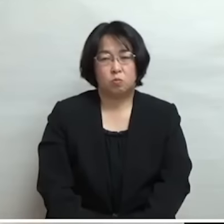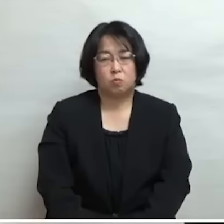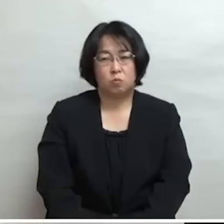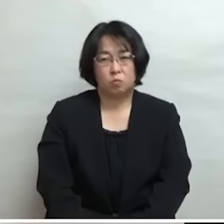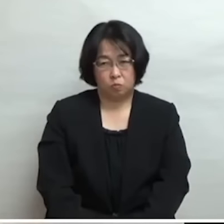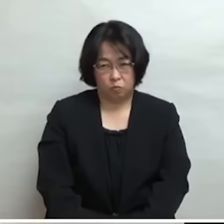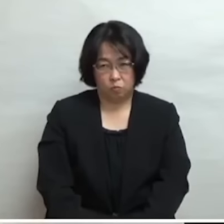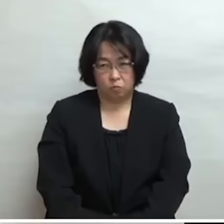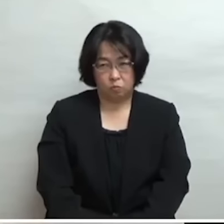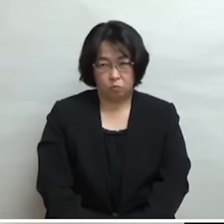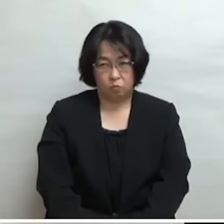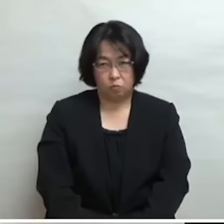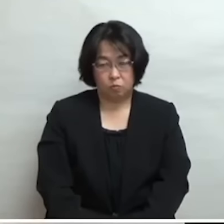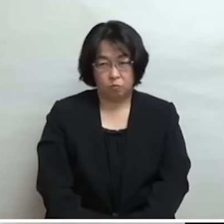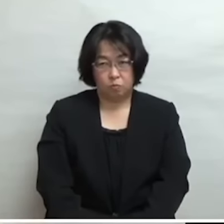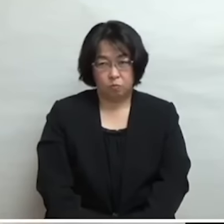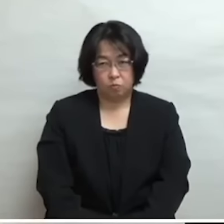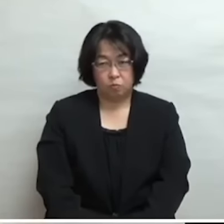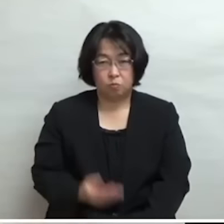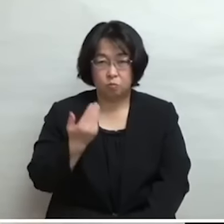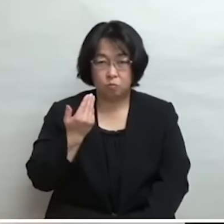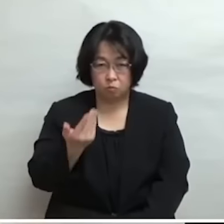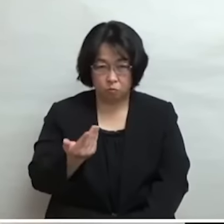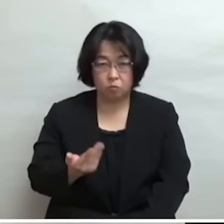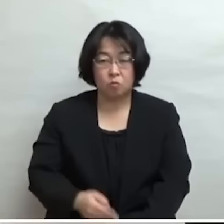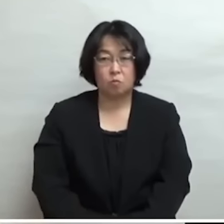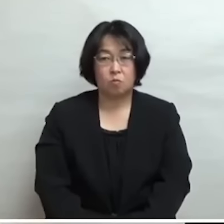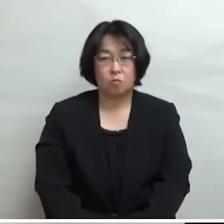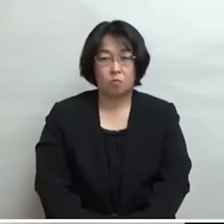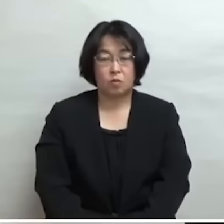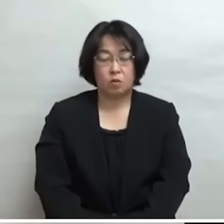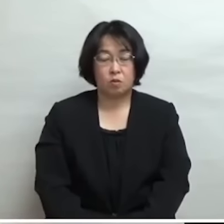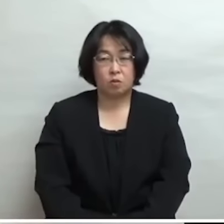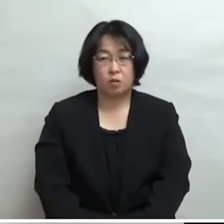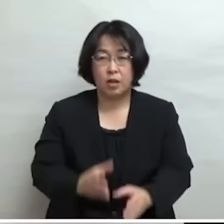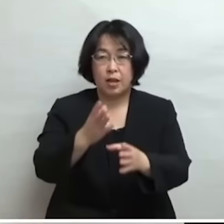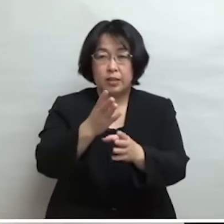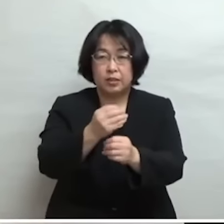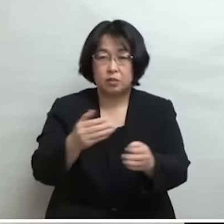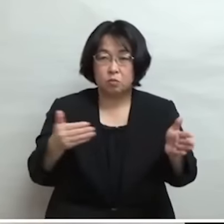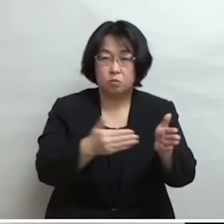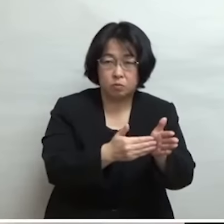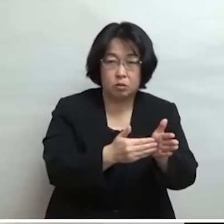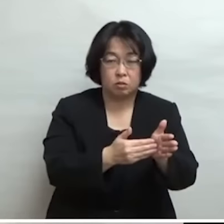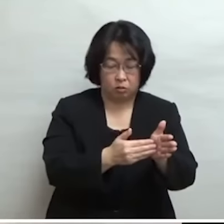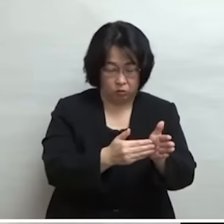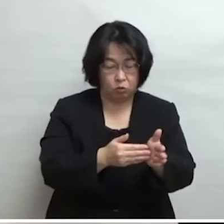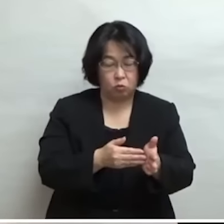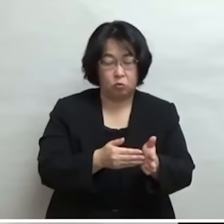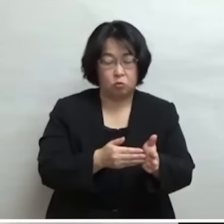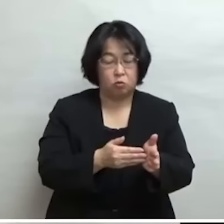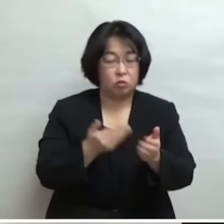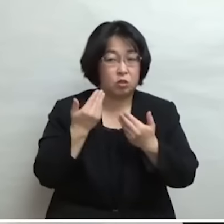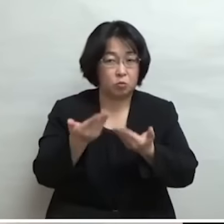で、先ほど毎日さんからの質問の中でタイムリミットの話がありました。はい、で、ちょうど2月7日